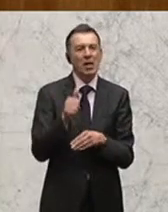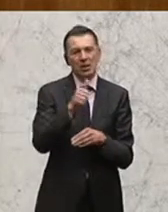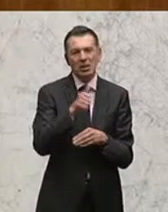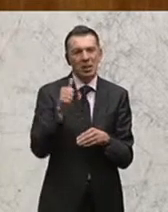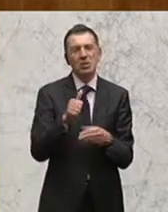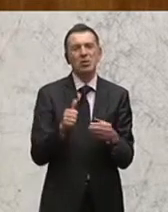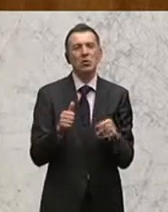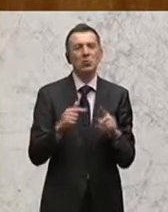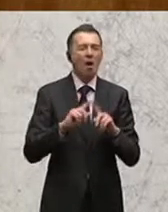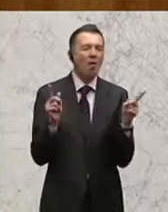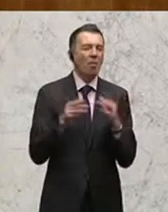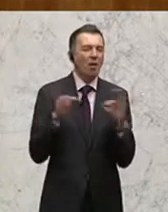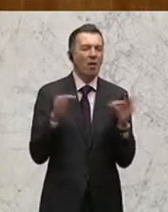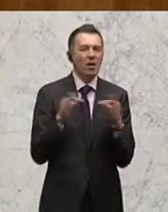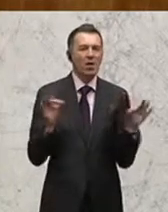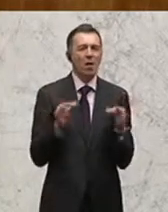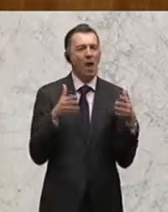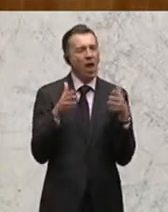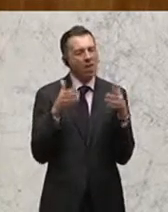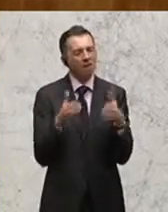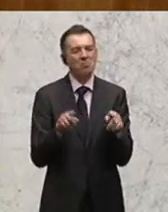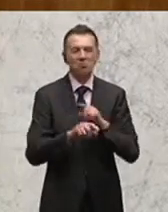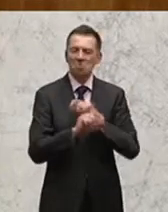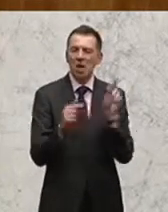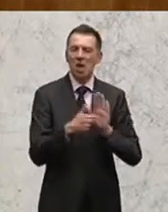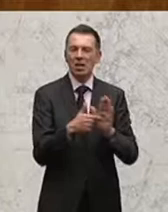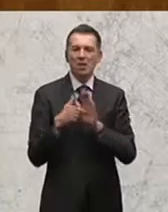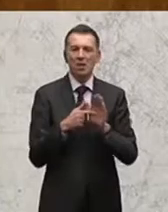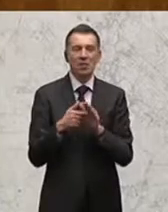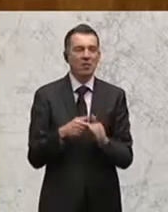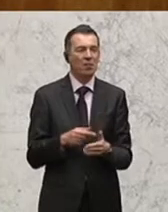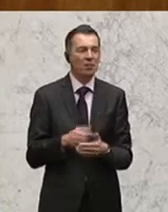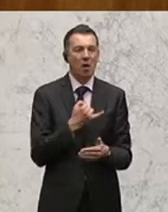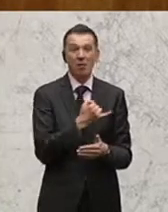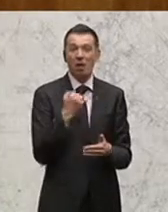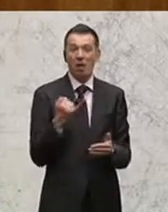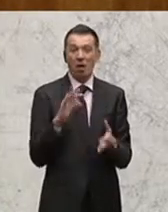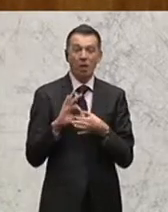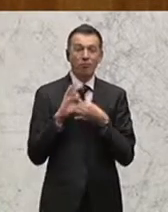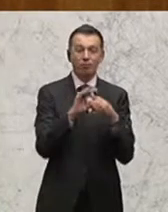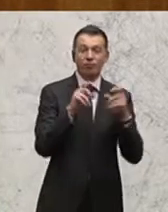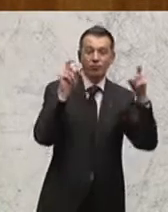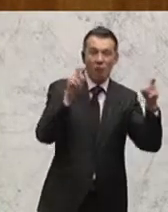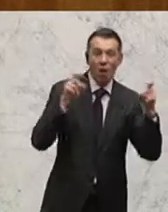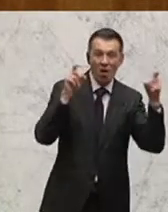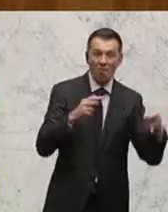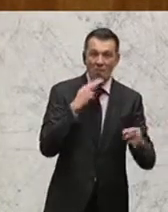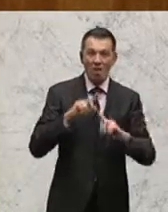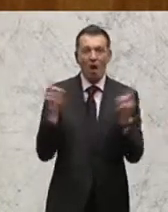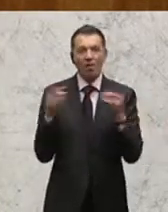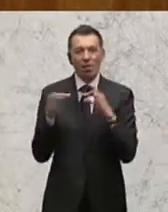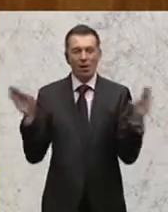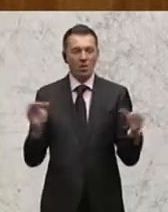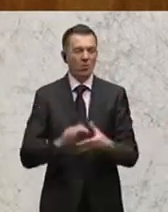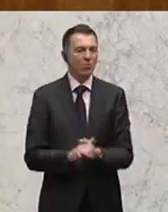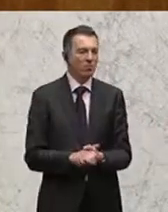Religionen auch gehetzt und klar und deutlich auch zum Ausdruck gebracht, dass jeder quasi des Teufels ist, der diesen anderen Religionen angehört